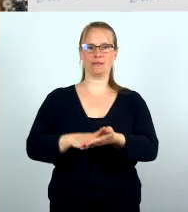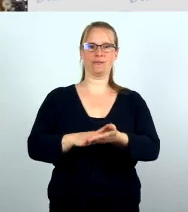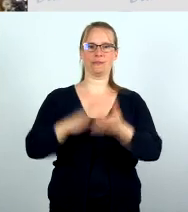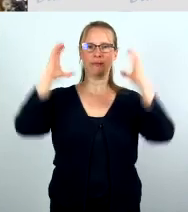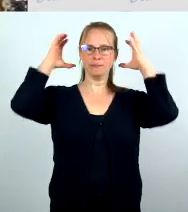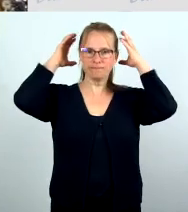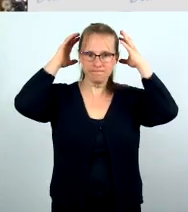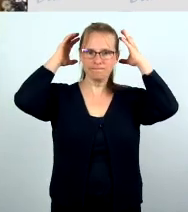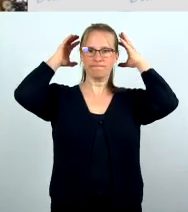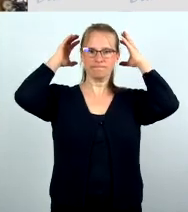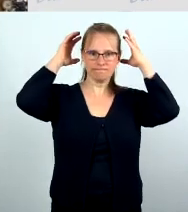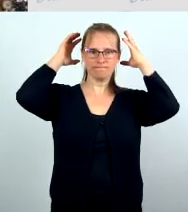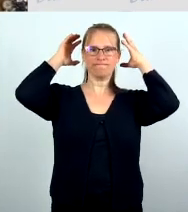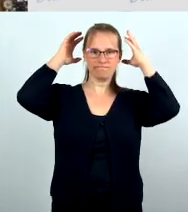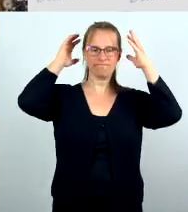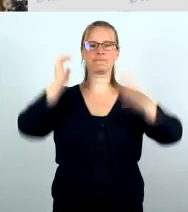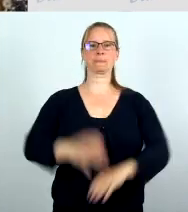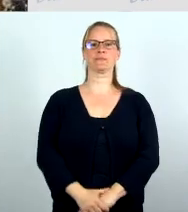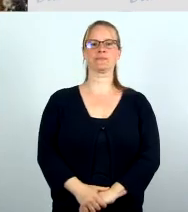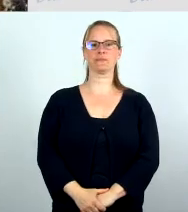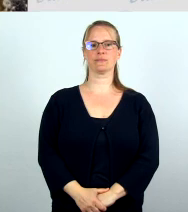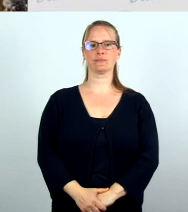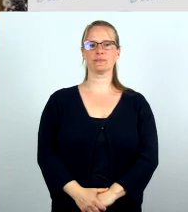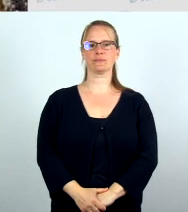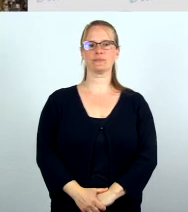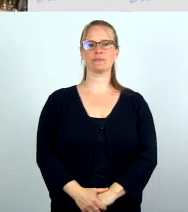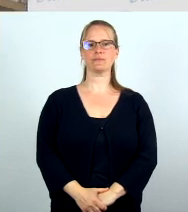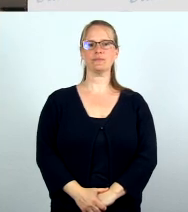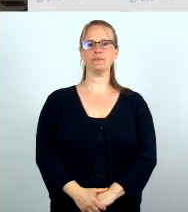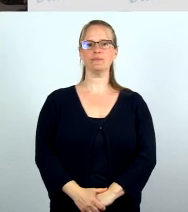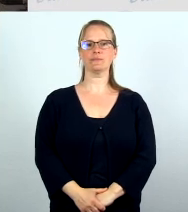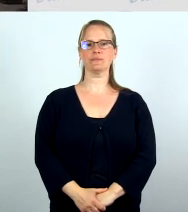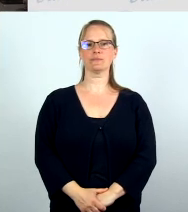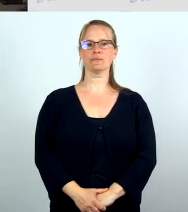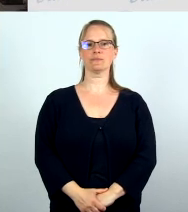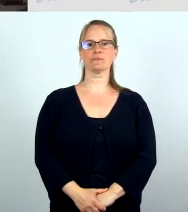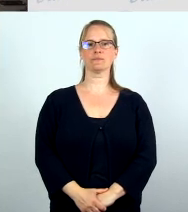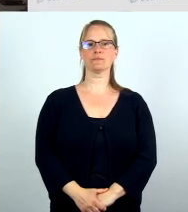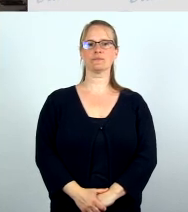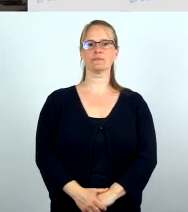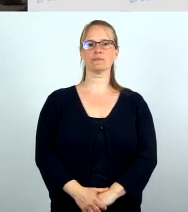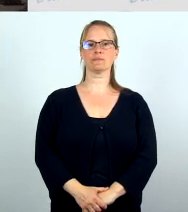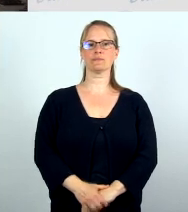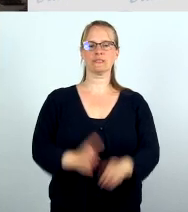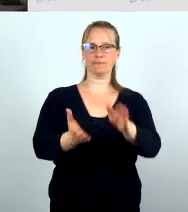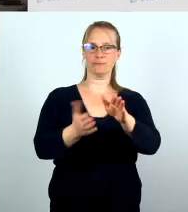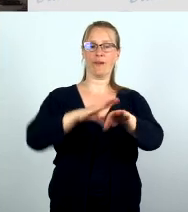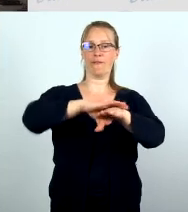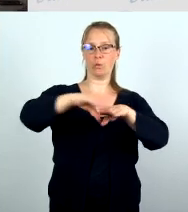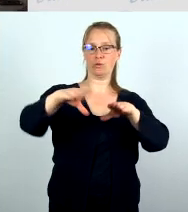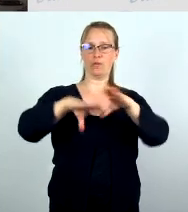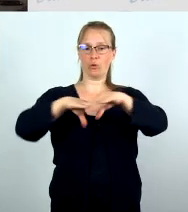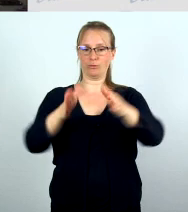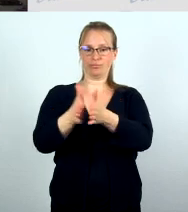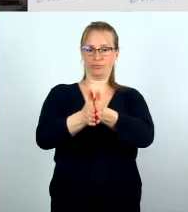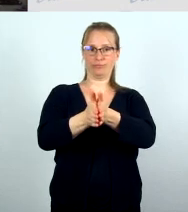Also auch Rumpfbeugen im Land. Dann beginnen wir wieder in die dritten Position. Stellen die Fersen aneinander. Und hinten